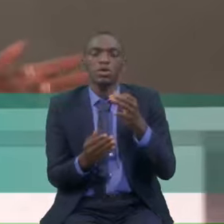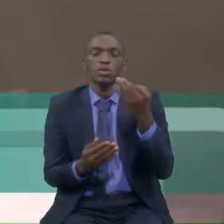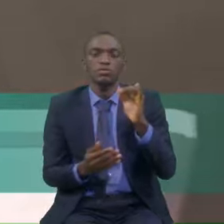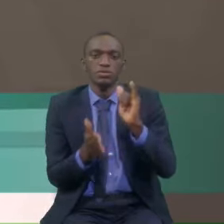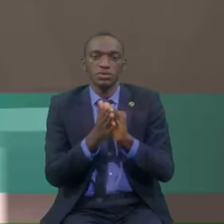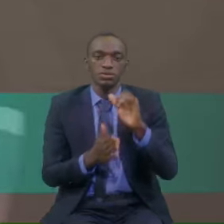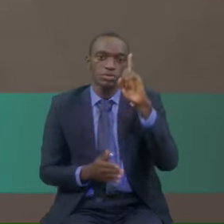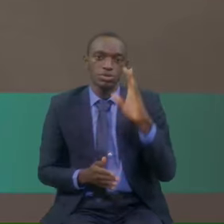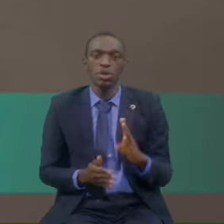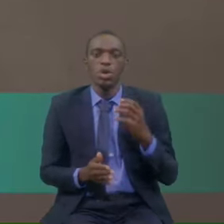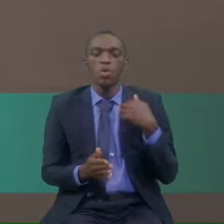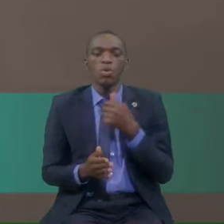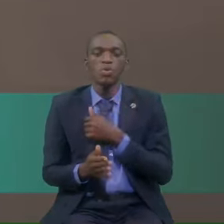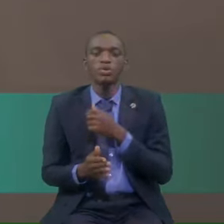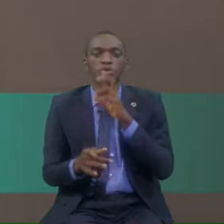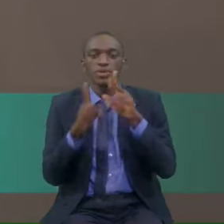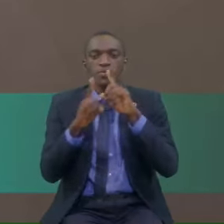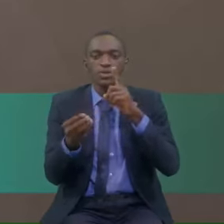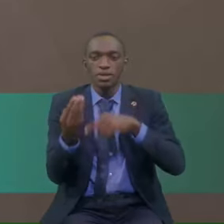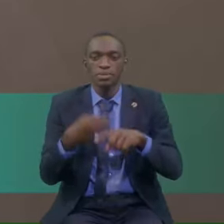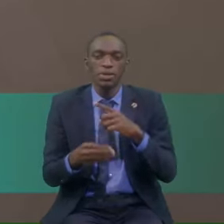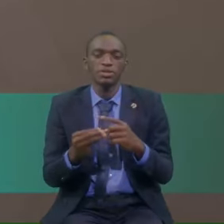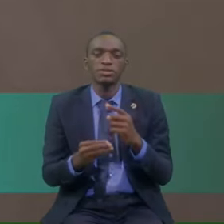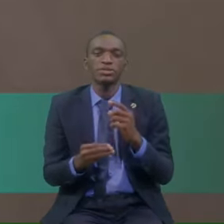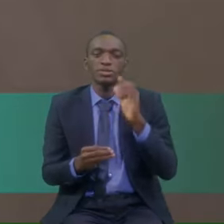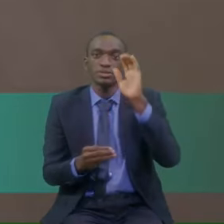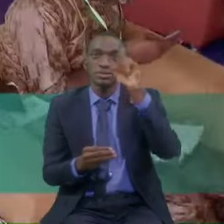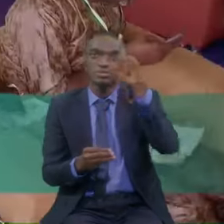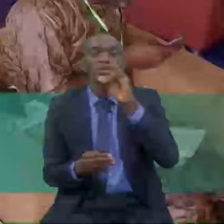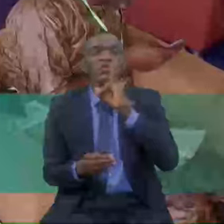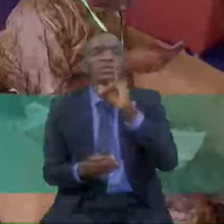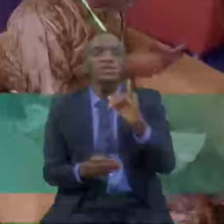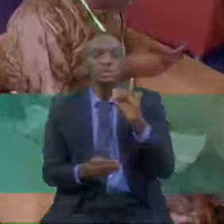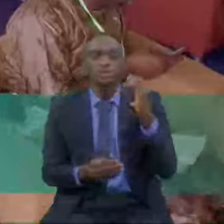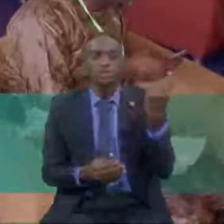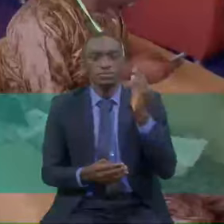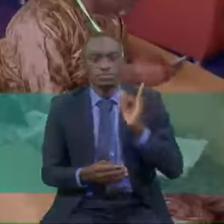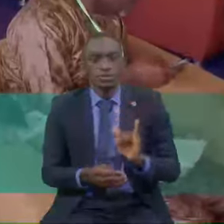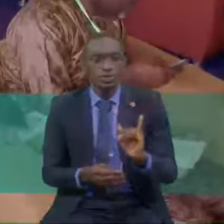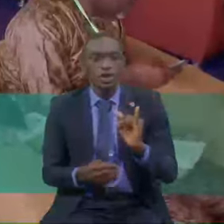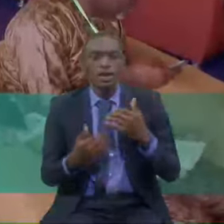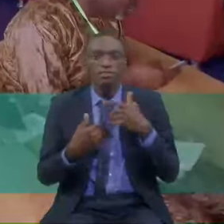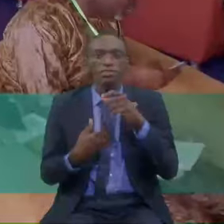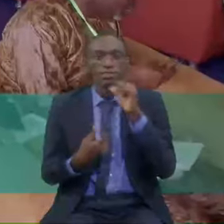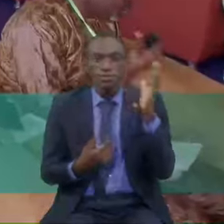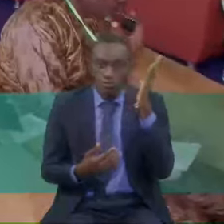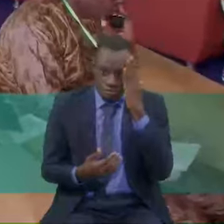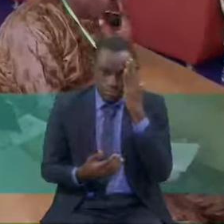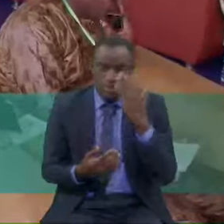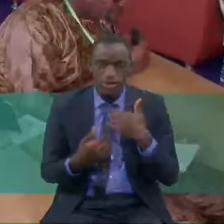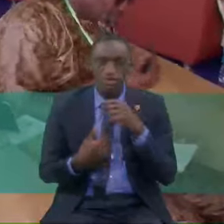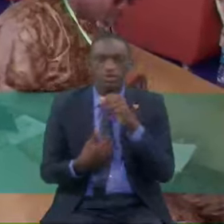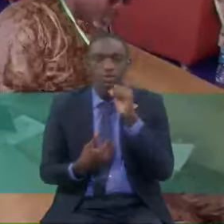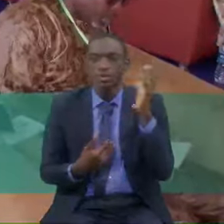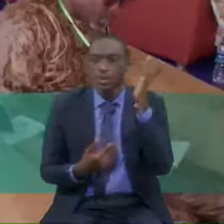La fidélité de ce Dieu dont nous parlons est éternelle. Ne l'as-tu pas appris? Ne l'as-tu pas appris, entendu? Le Dieu